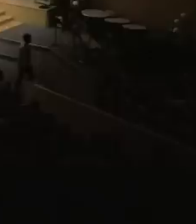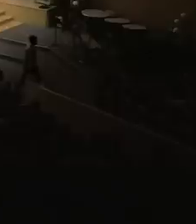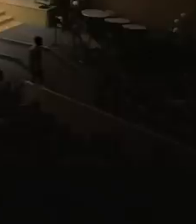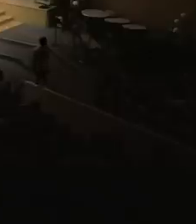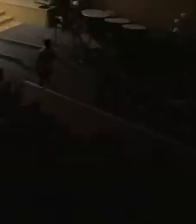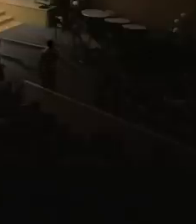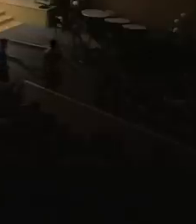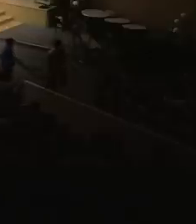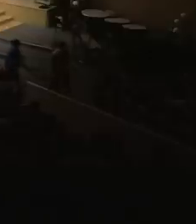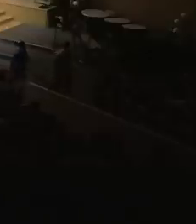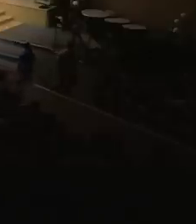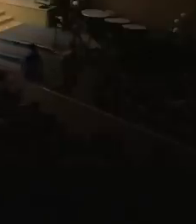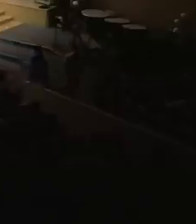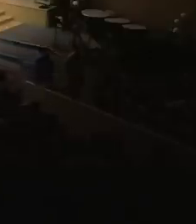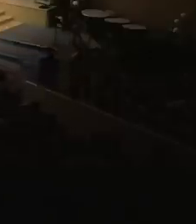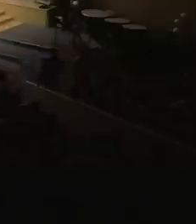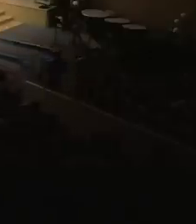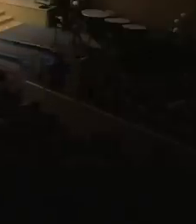주여